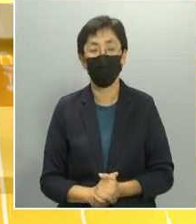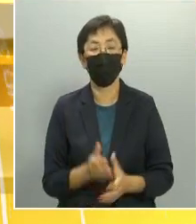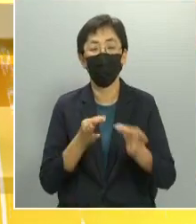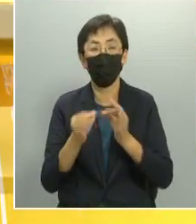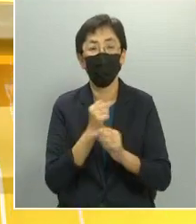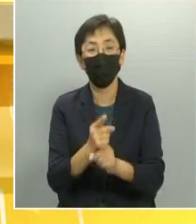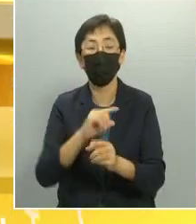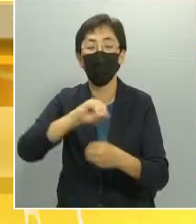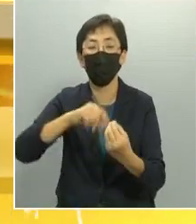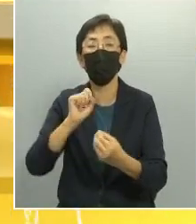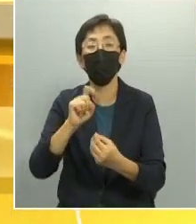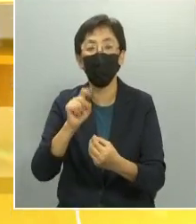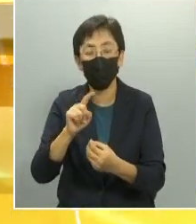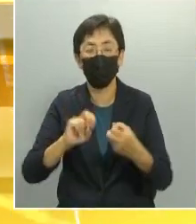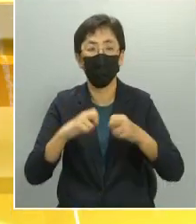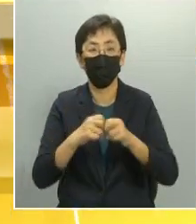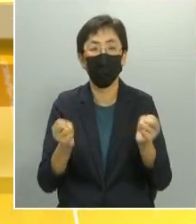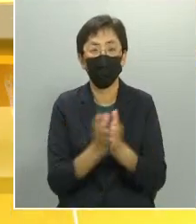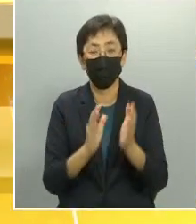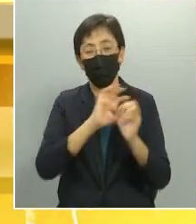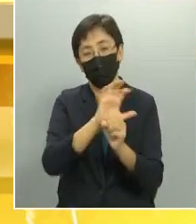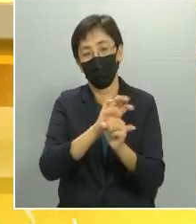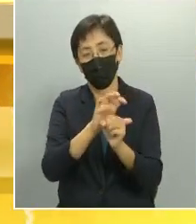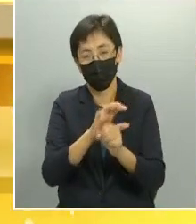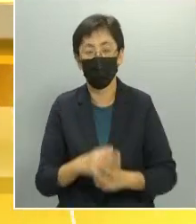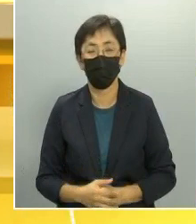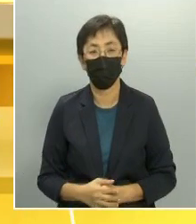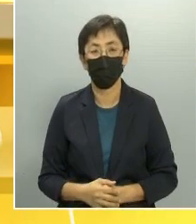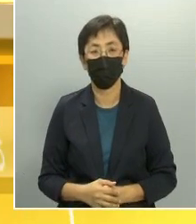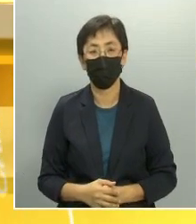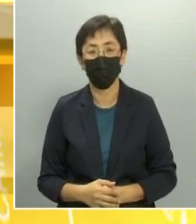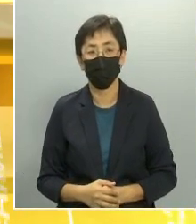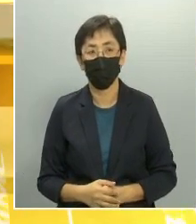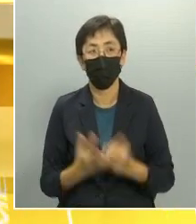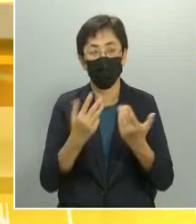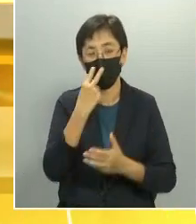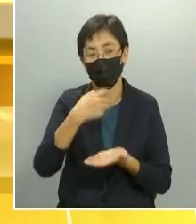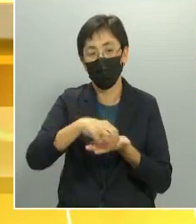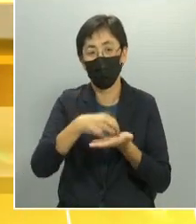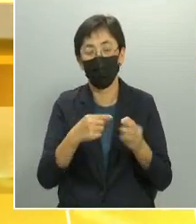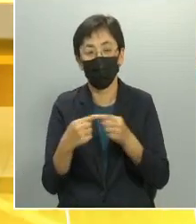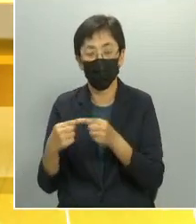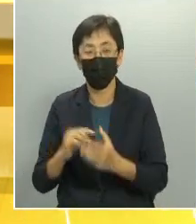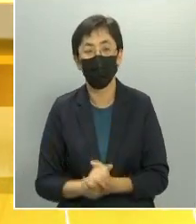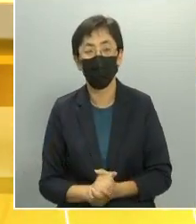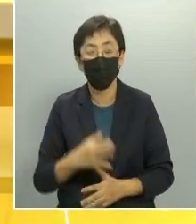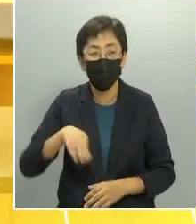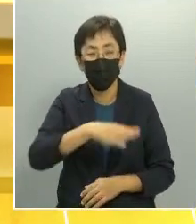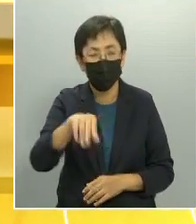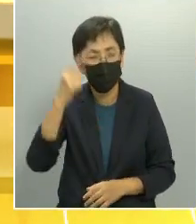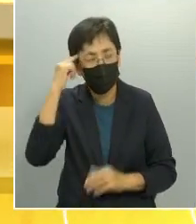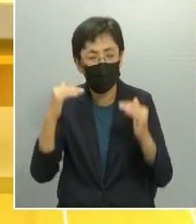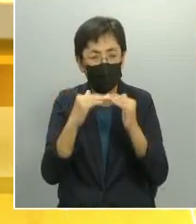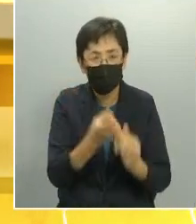ามภาวะเศรษฐกิจที่ได้รับผลกระทบจากโควิดค่ะ นั่นแหละเดี๋ยวเราตามกันดูท่านกรุณาทบทวนสิทธิ์ของท่